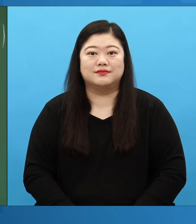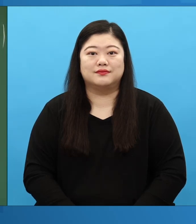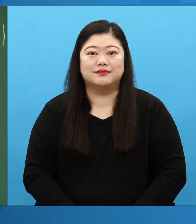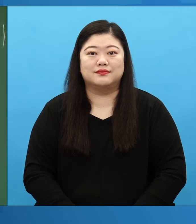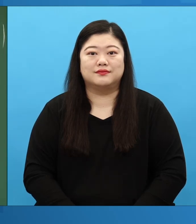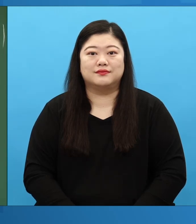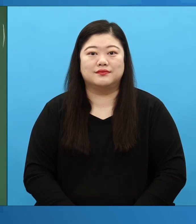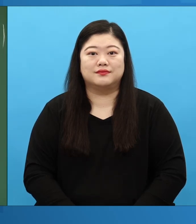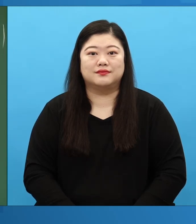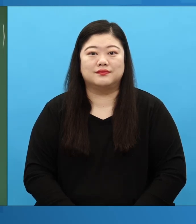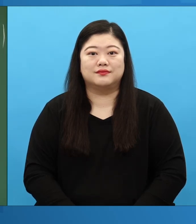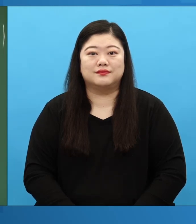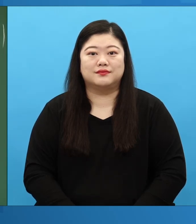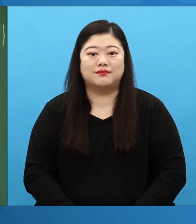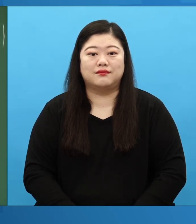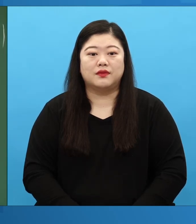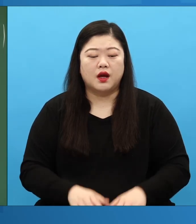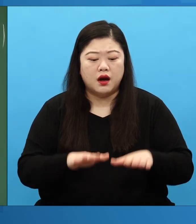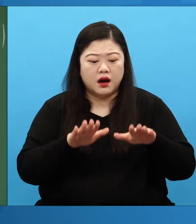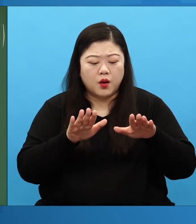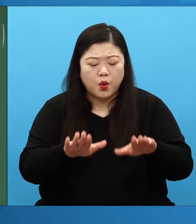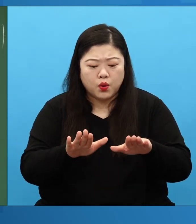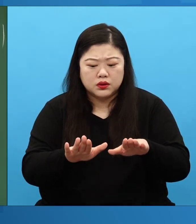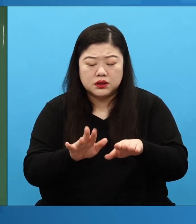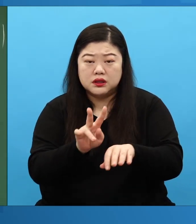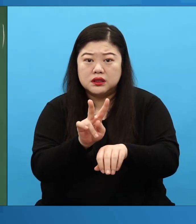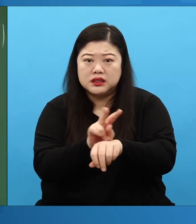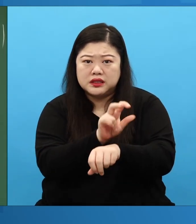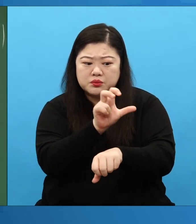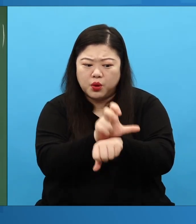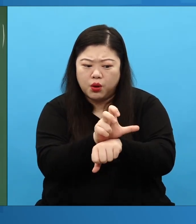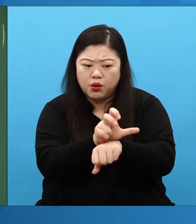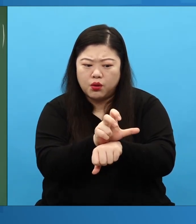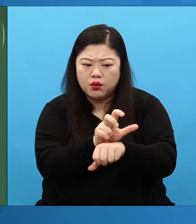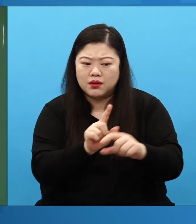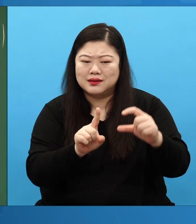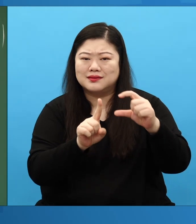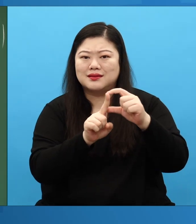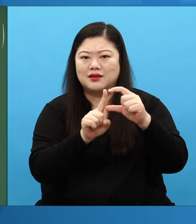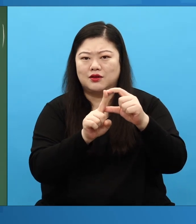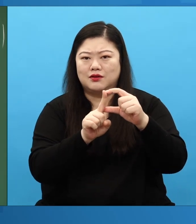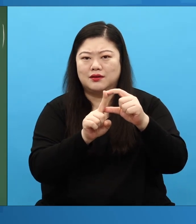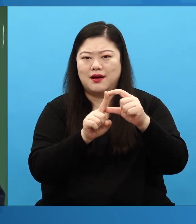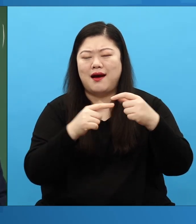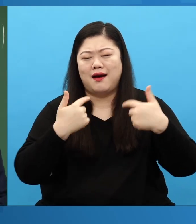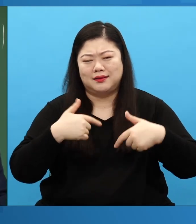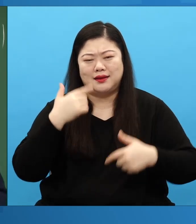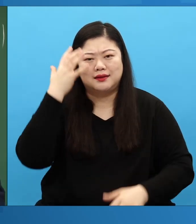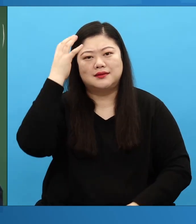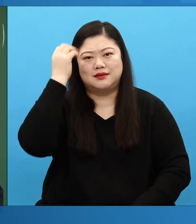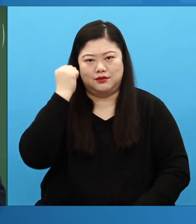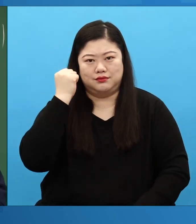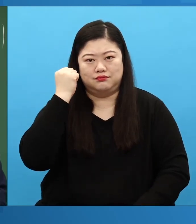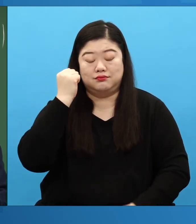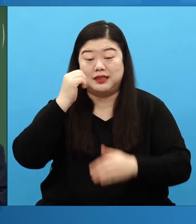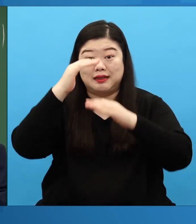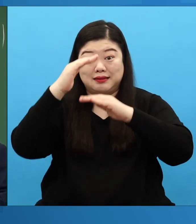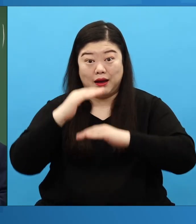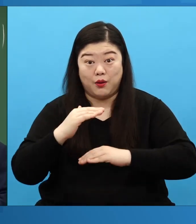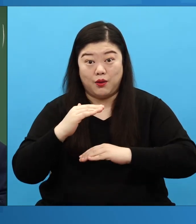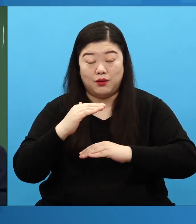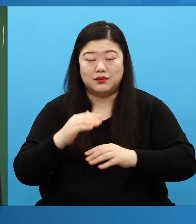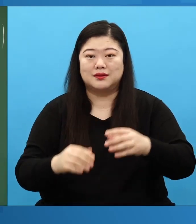오늘 25시가 뭐냐? Now, what is the 25 hours of today? 세 가지를 항상 생각해야 됩니다. We have to always think about three